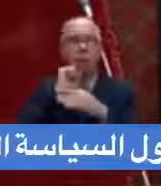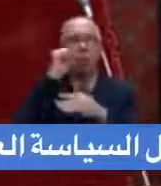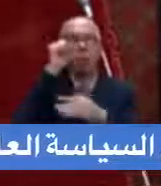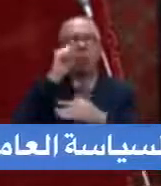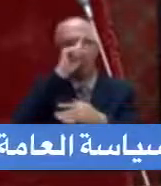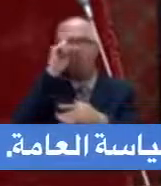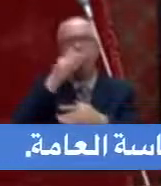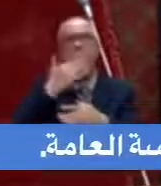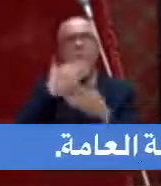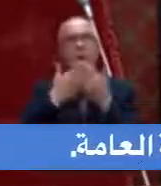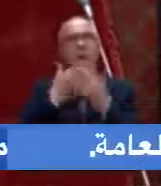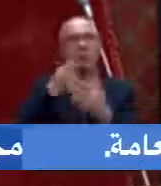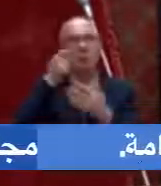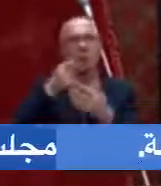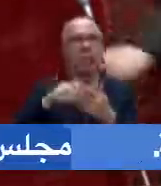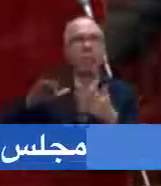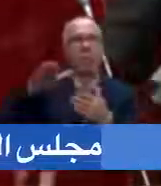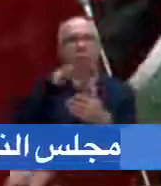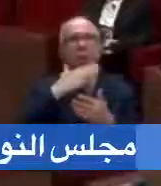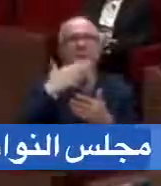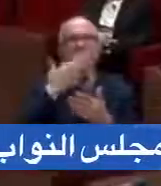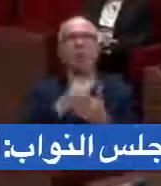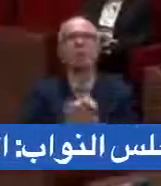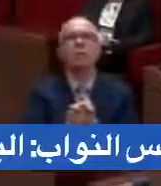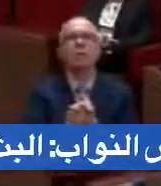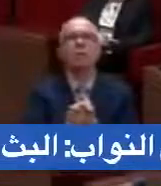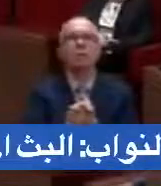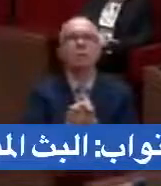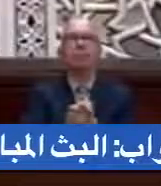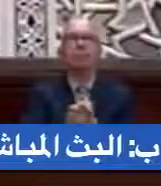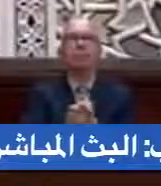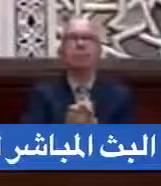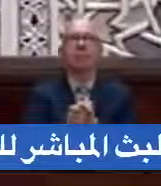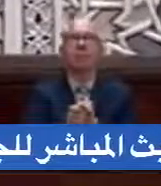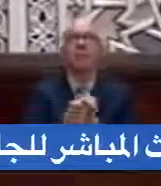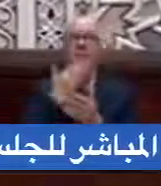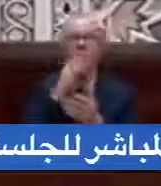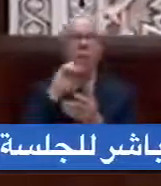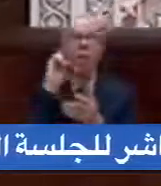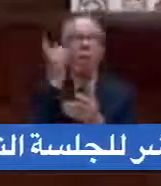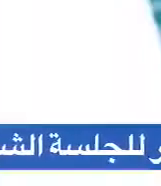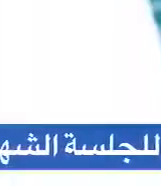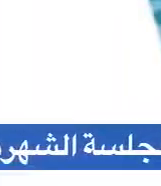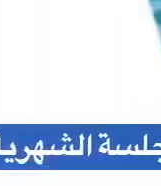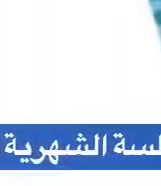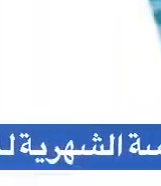جزيلا والسلام عليكم ورحمه الله. شكرا للسيد رئيس الحكومه، شكرا للجميع، رفعت الجلسه.